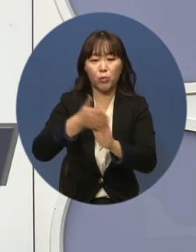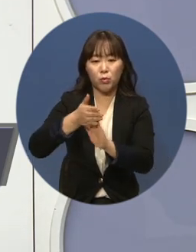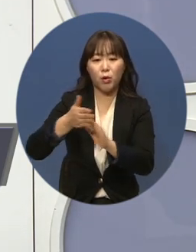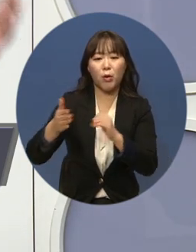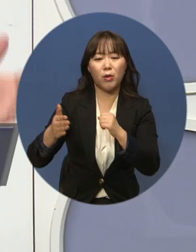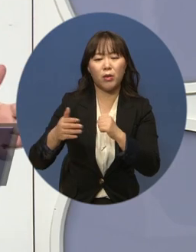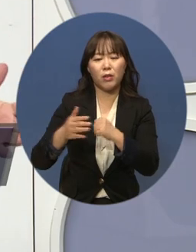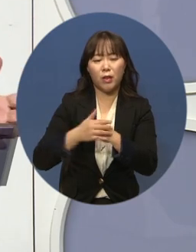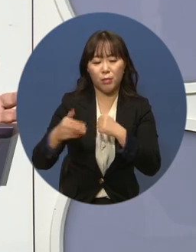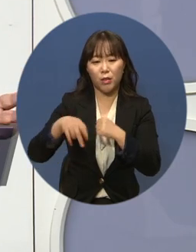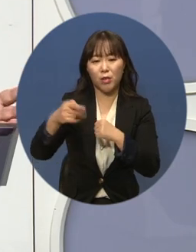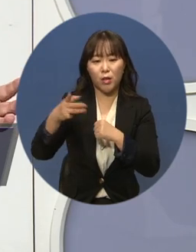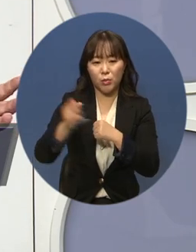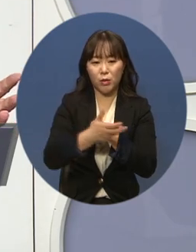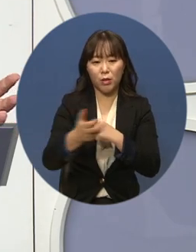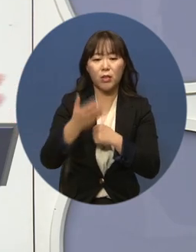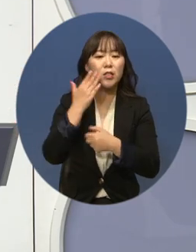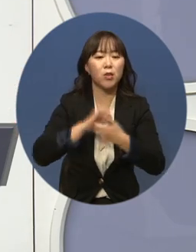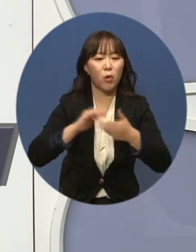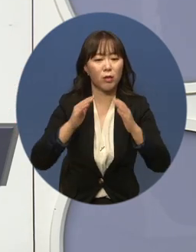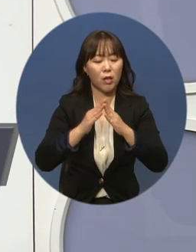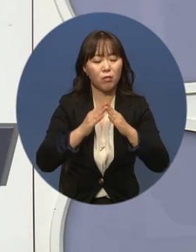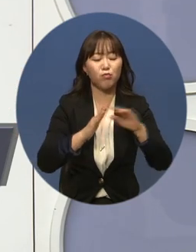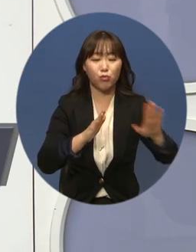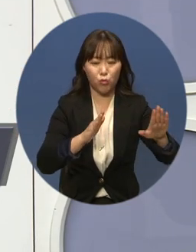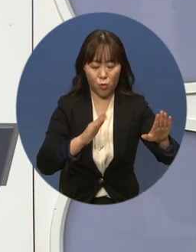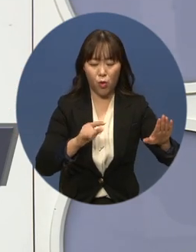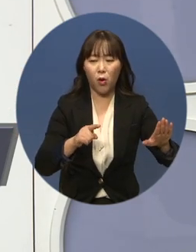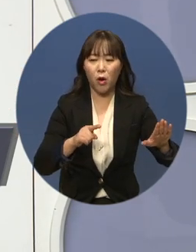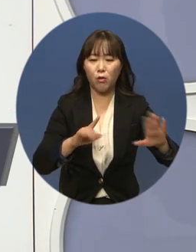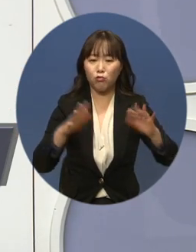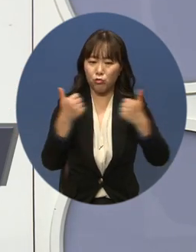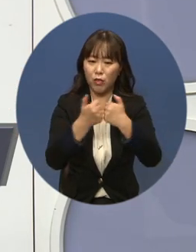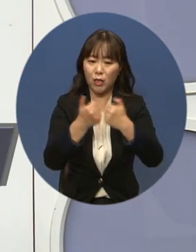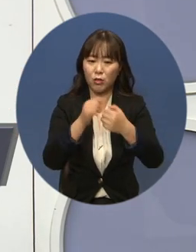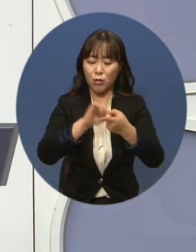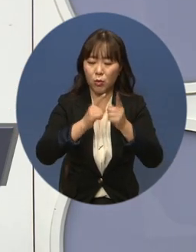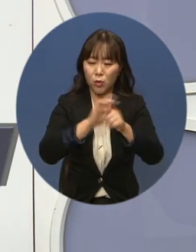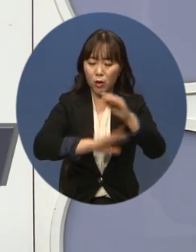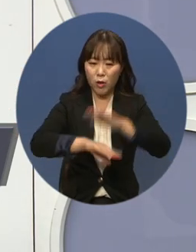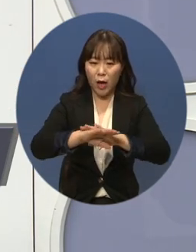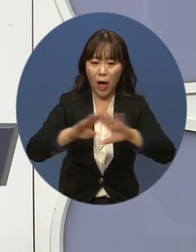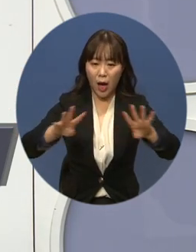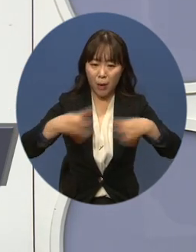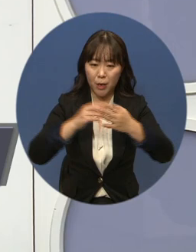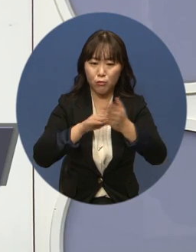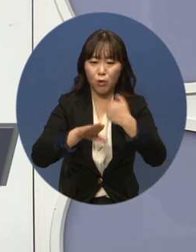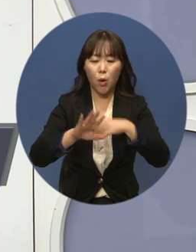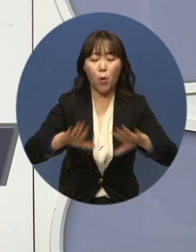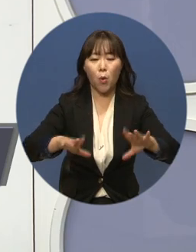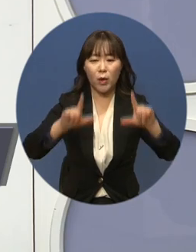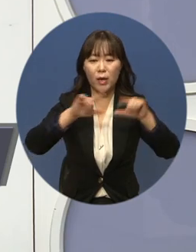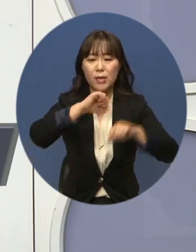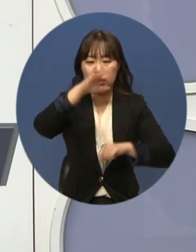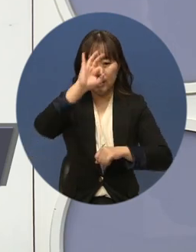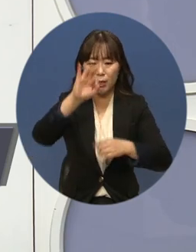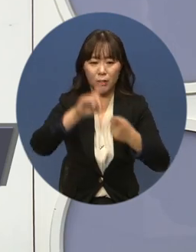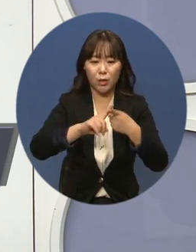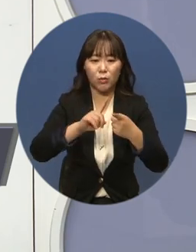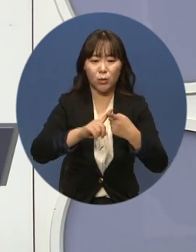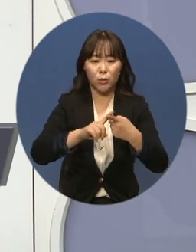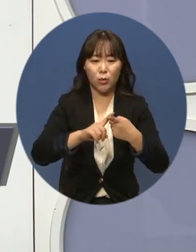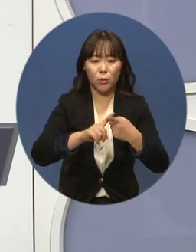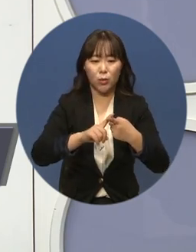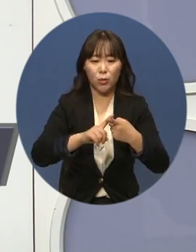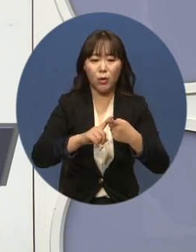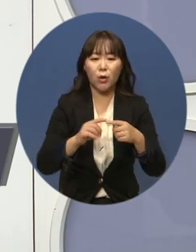청와대는 몰라도 국회는 옮기는 쪽으로 좀 어느 정도 여야가 합의를 해서 올해 예산도 그 세종 국회 분원